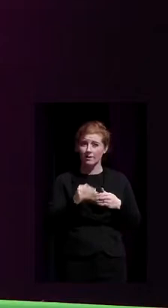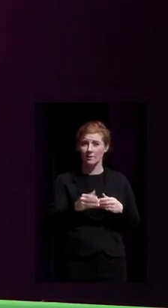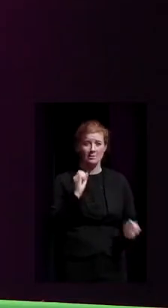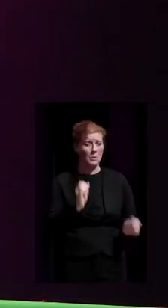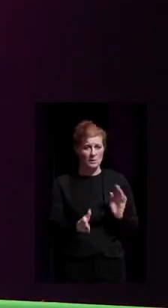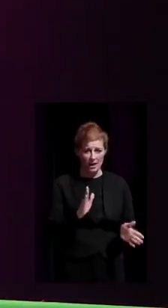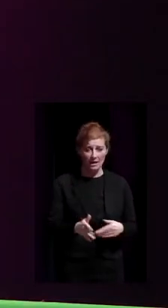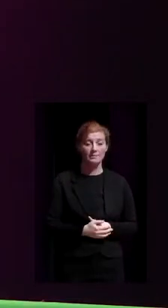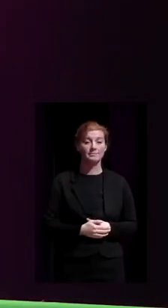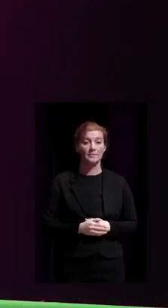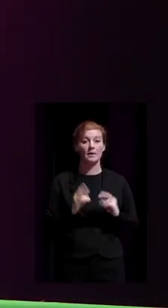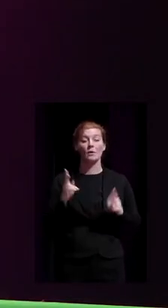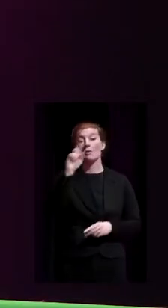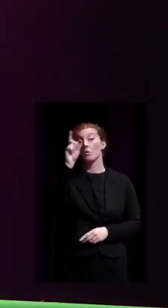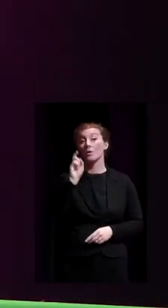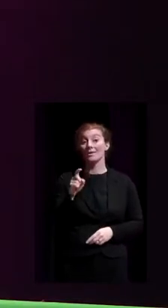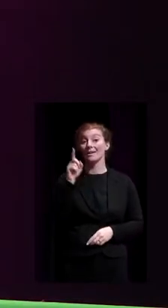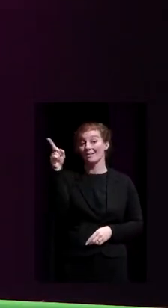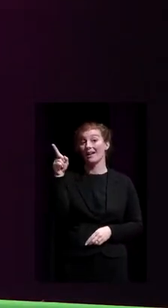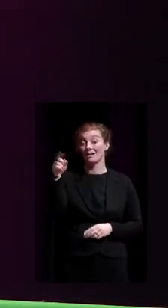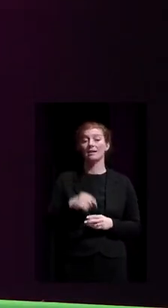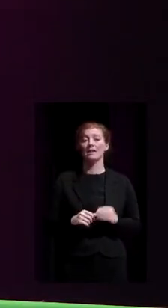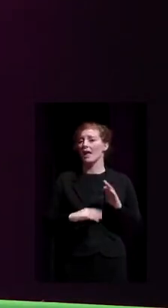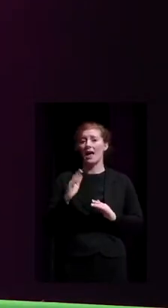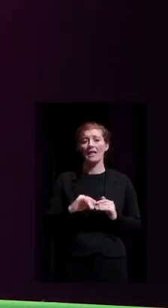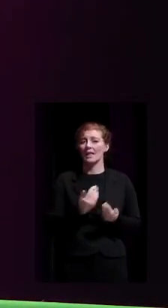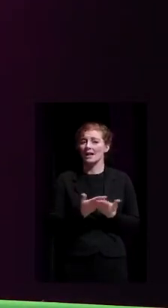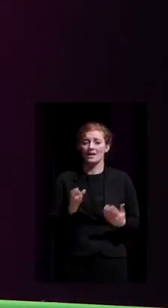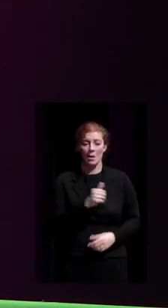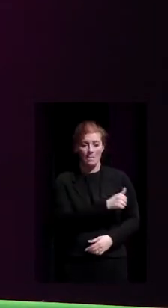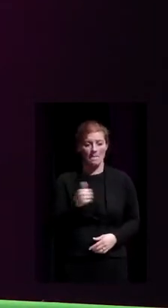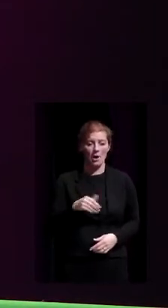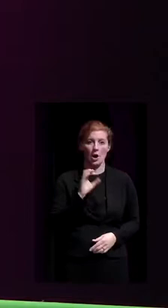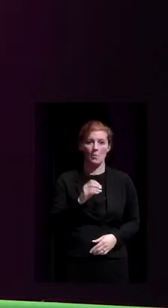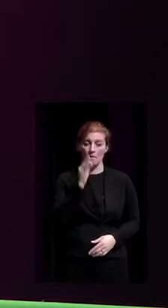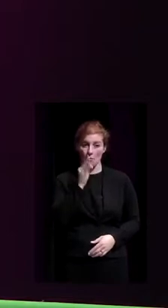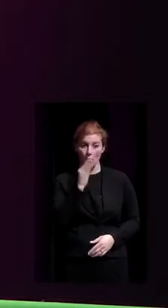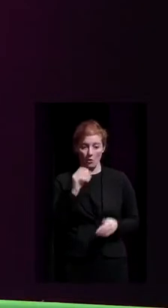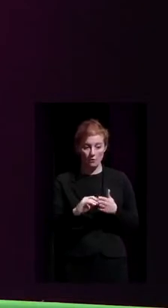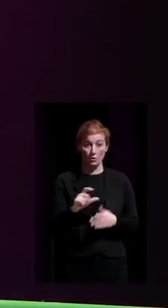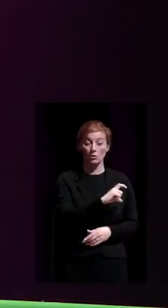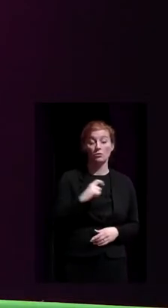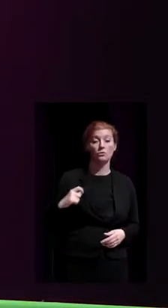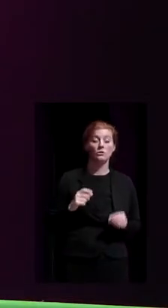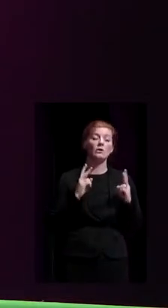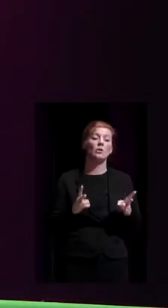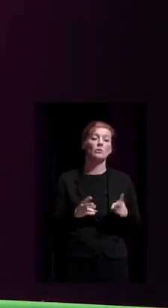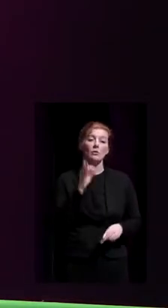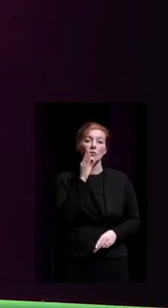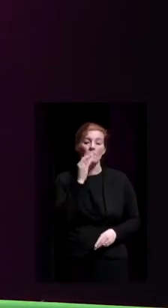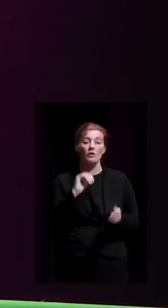här frågetecknet vi har här uppe handlar ju faktiskt inte bara om frågor vi ställer, utan det är frågor som barn